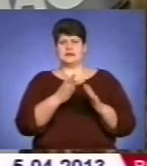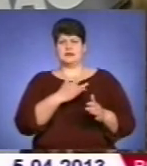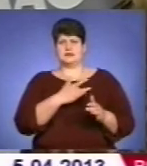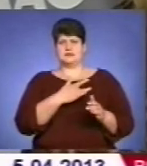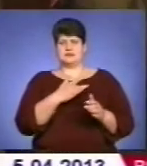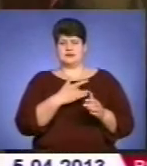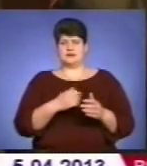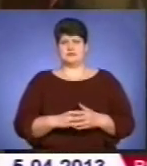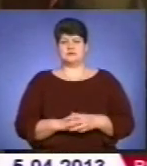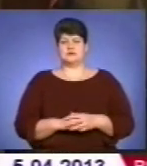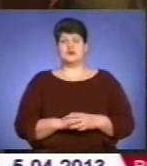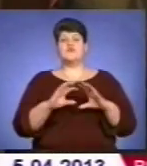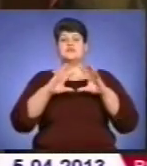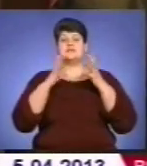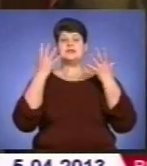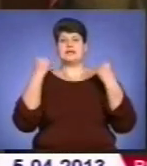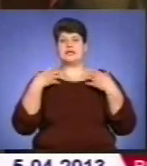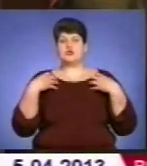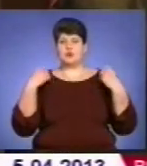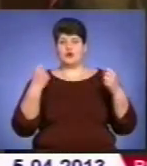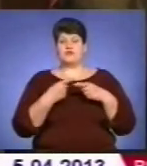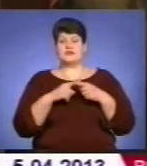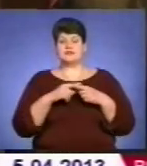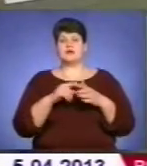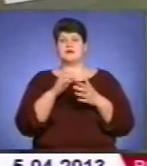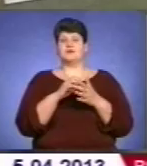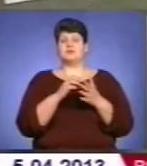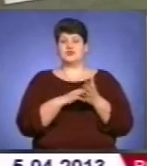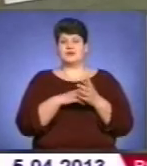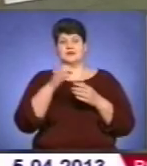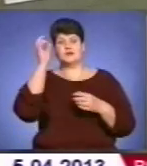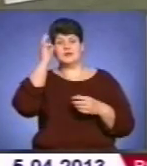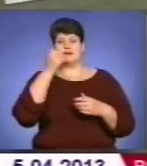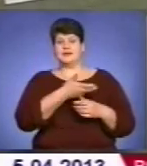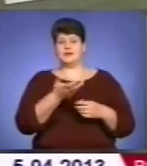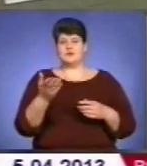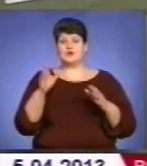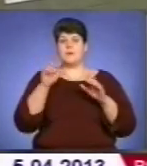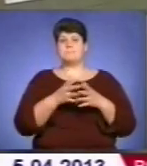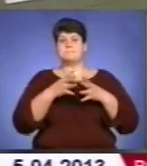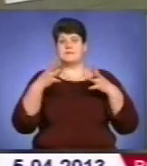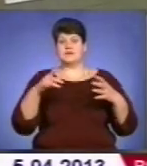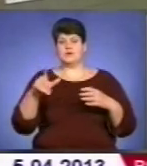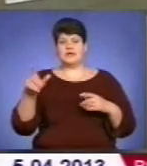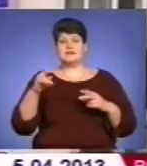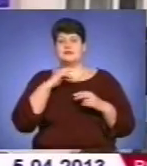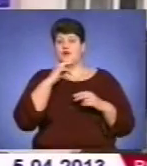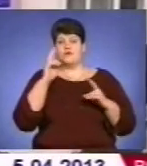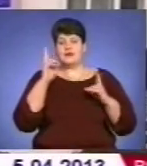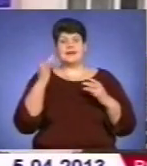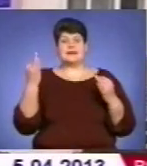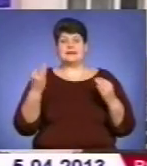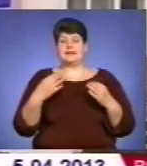серцево-судинної системи. Всесвітній день здоров'я – це привід пригадати нам, що більшість жителів Землі не зауважує і практично не